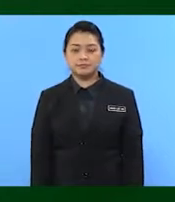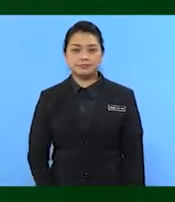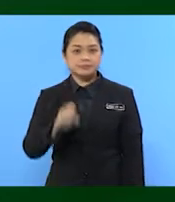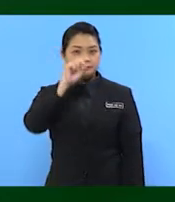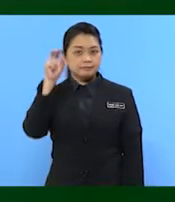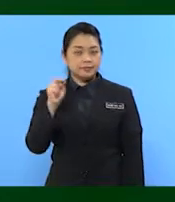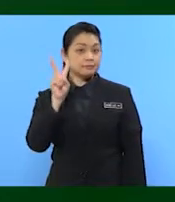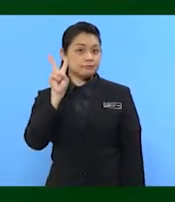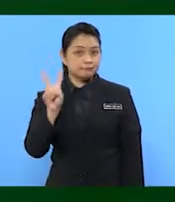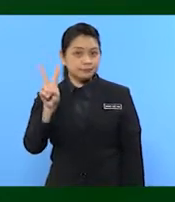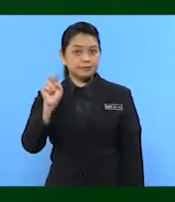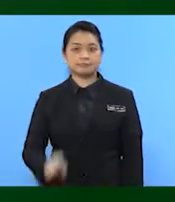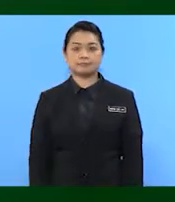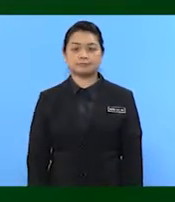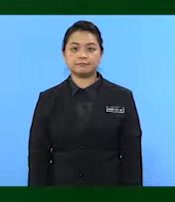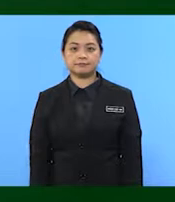Soalan kedua,